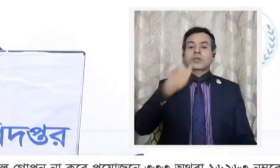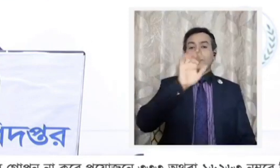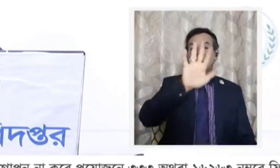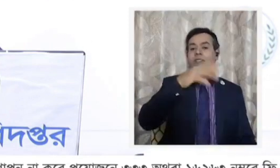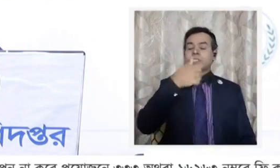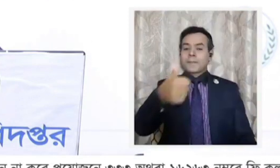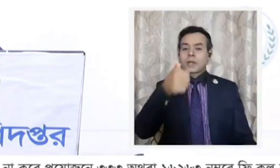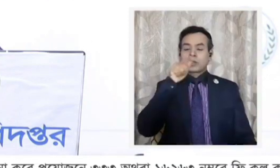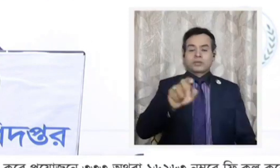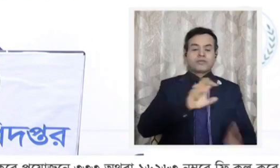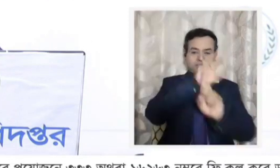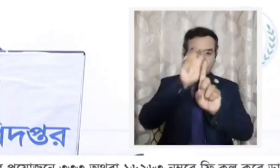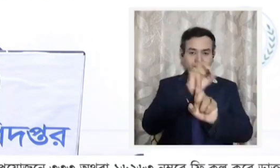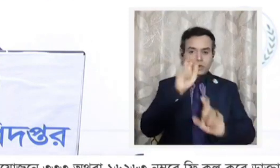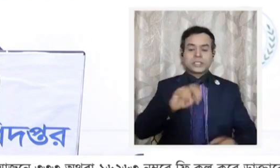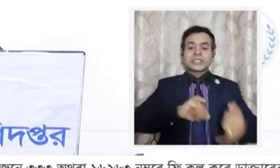হয়েছে